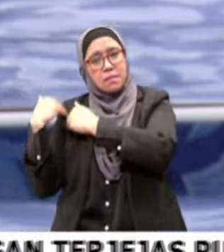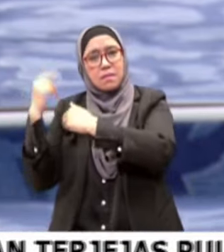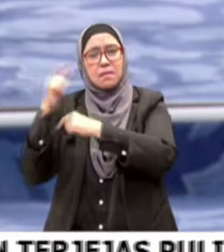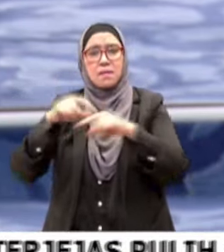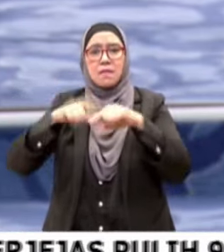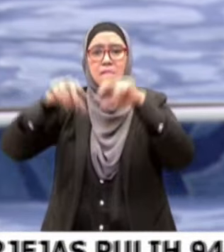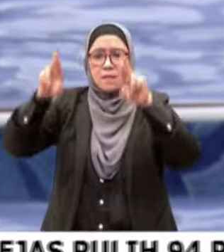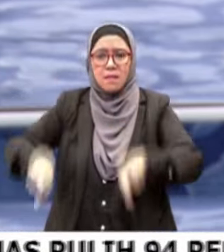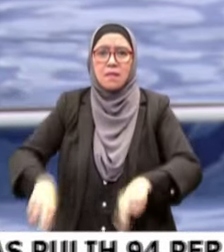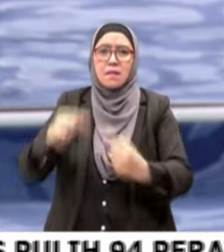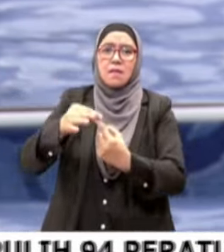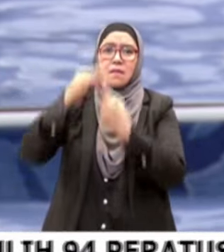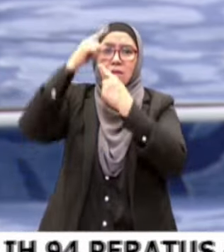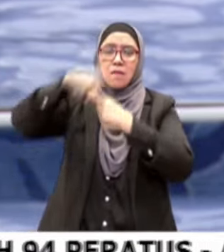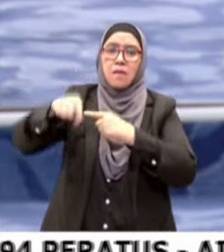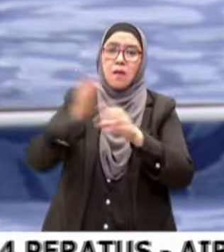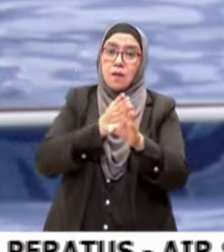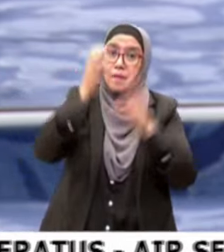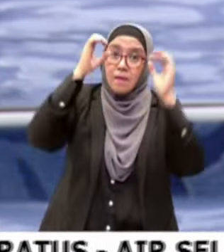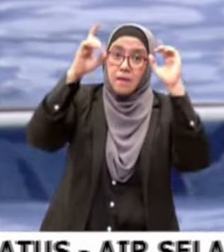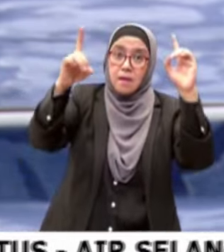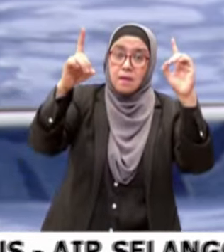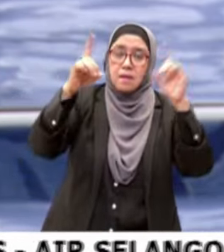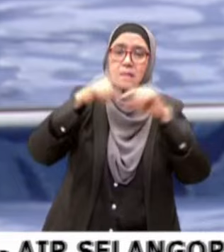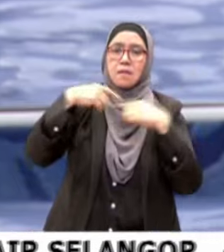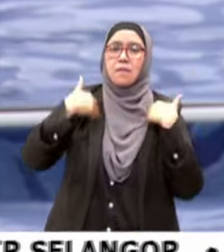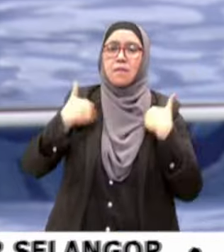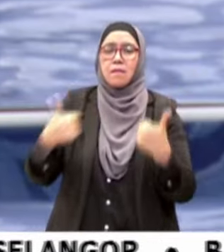kesehatan dan perusahaan asas